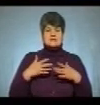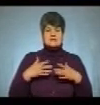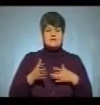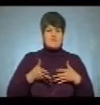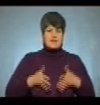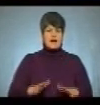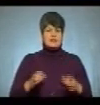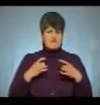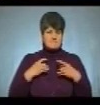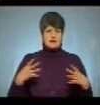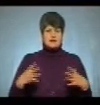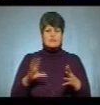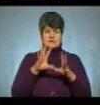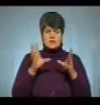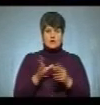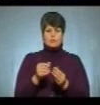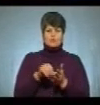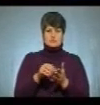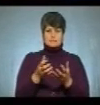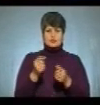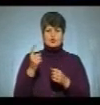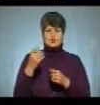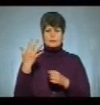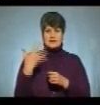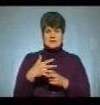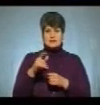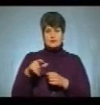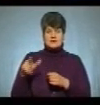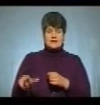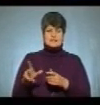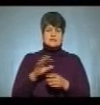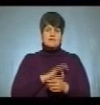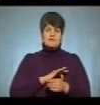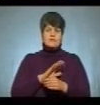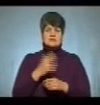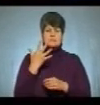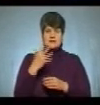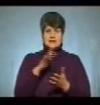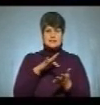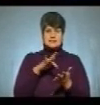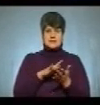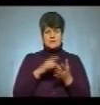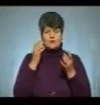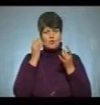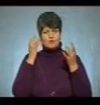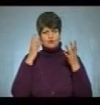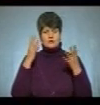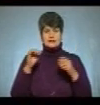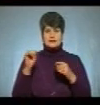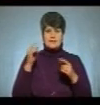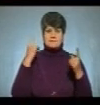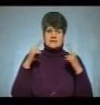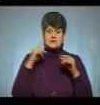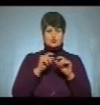взяли участь 150 осіб. Це працівники та вихованці з 5 центрів культури і дозвілля Теребовлянської громади і Теребовлянської